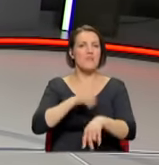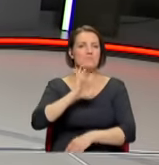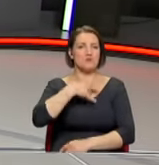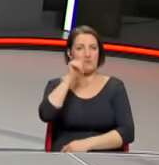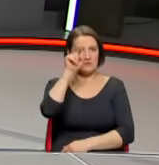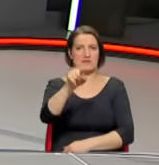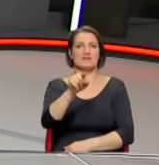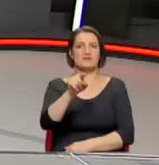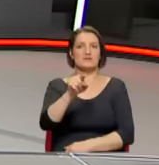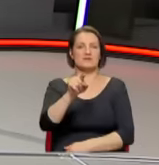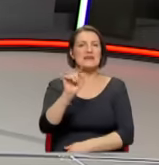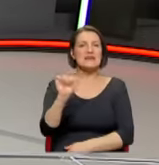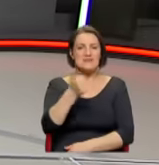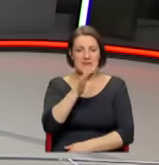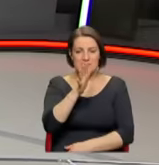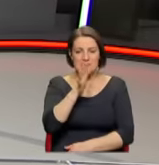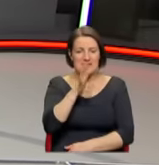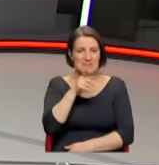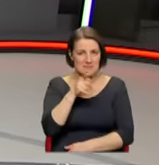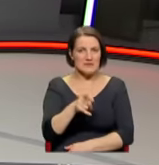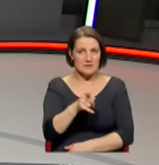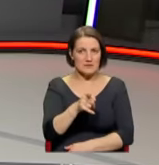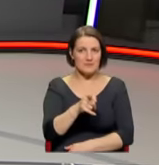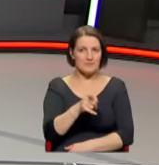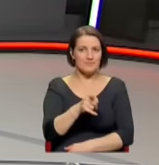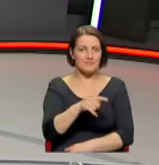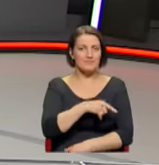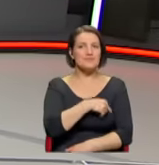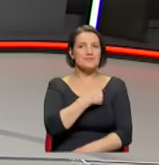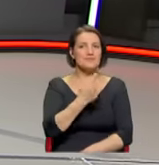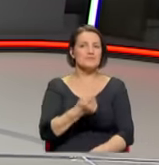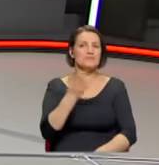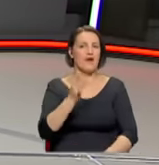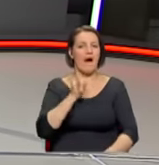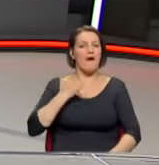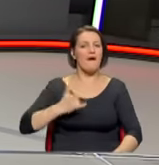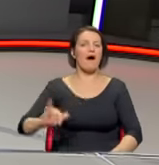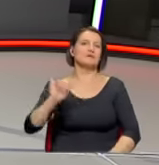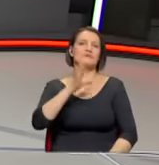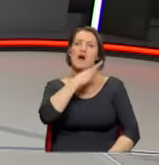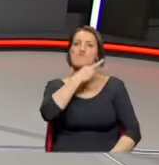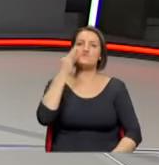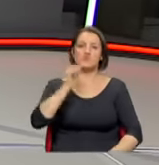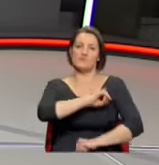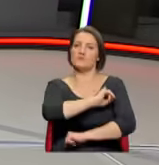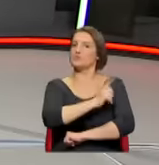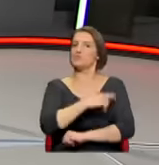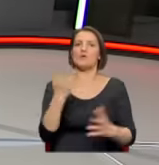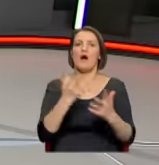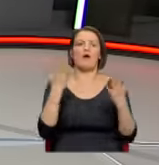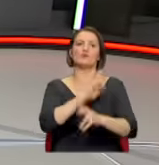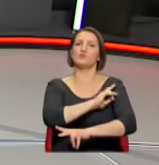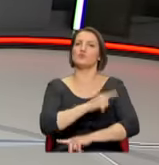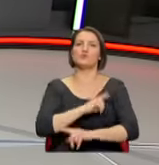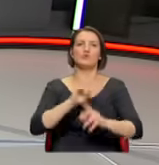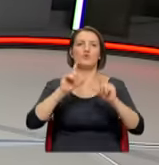sizsiniz. Kıymetini bildiğimiz ölçüde de daha refah içinde, daha mutlu, daha güçlü bir